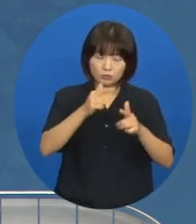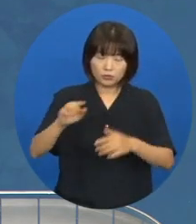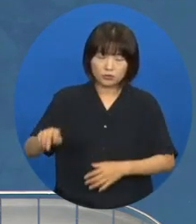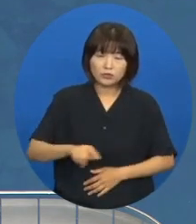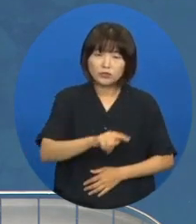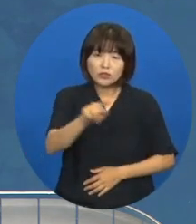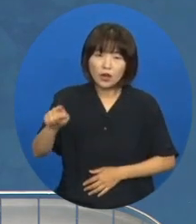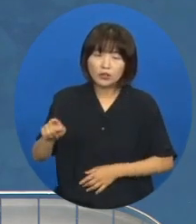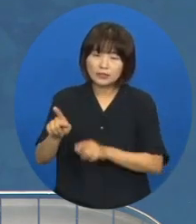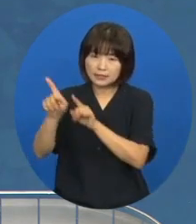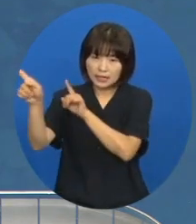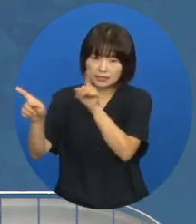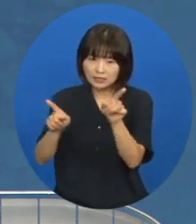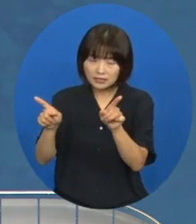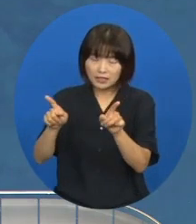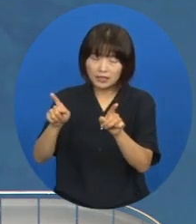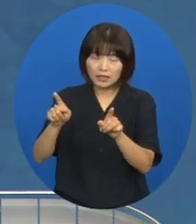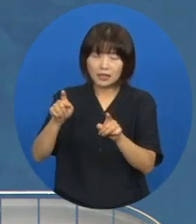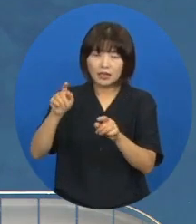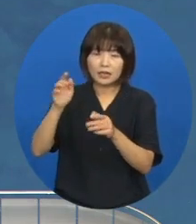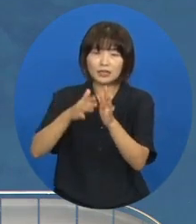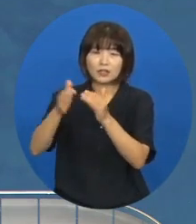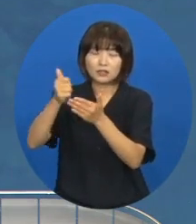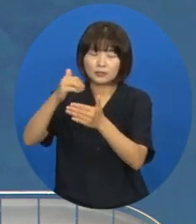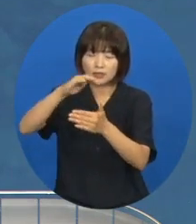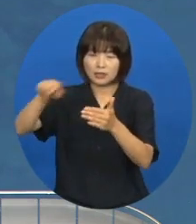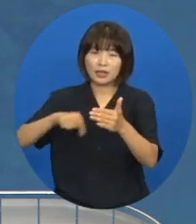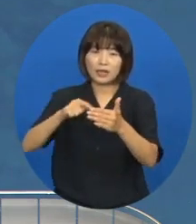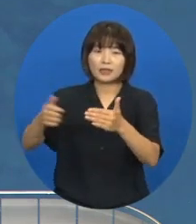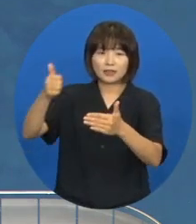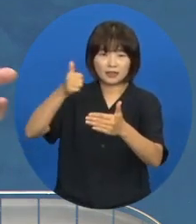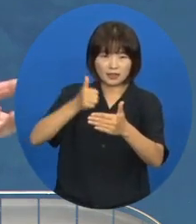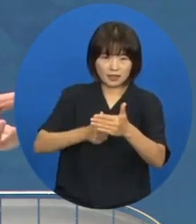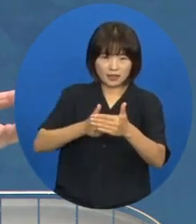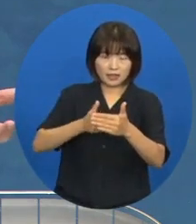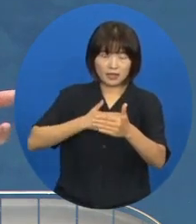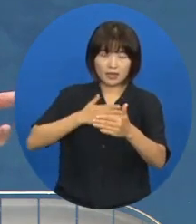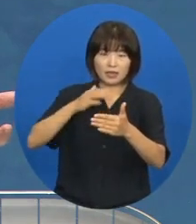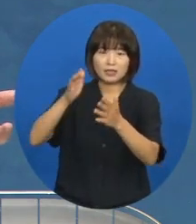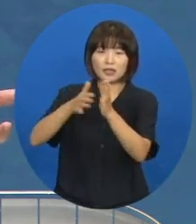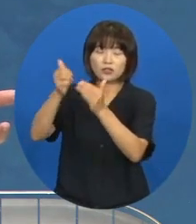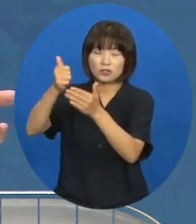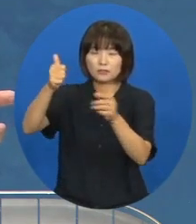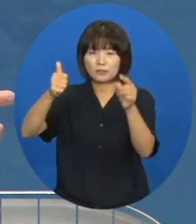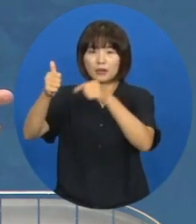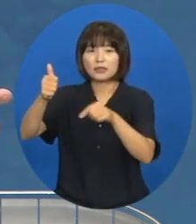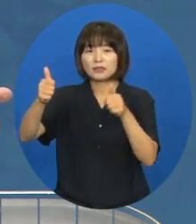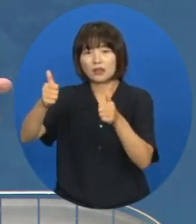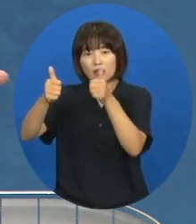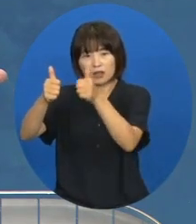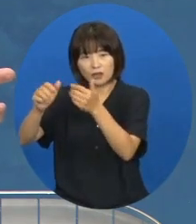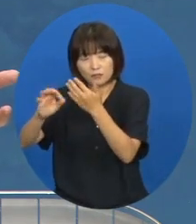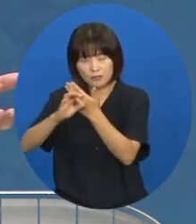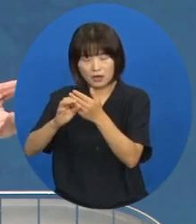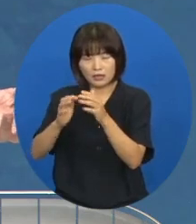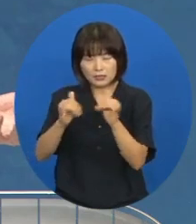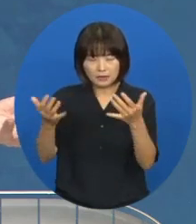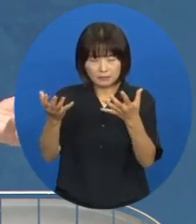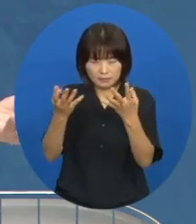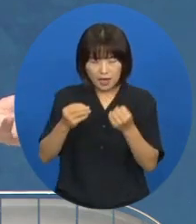너희는 가지라. 그가 내 안에 내가 그 안에 거하면 사람이 열매를 많이 맺나니.